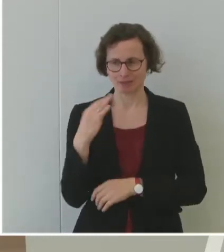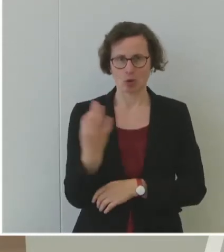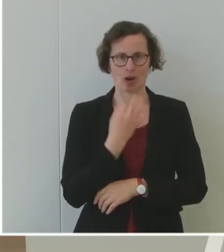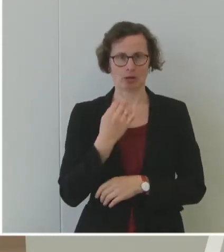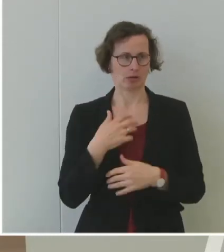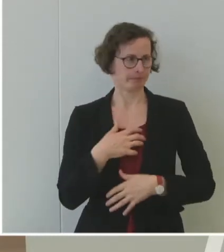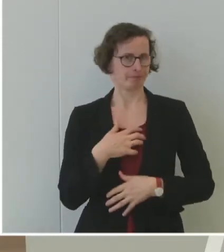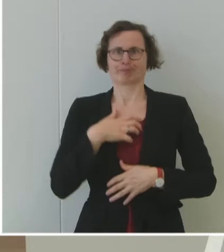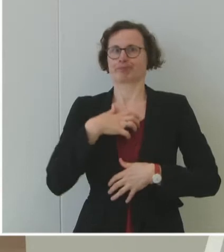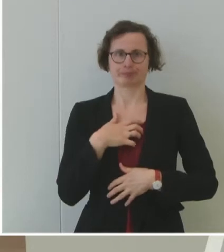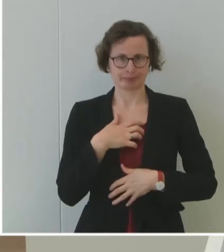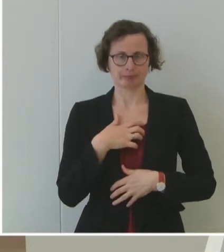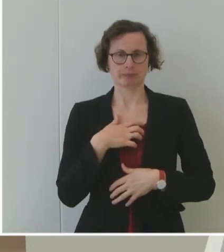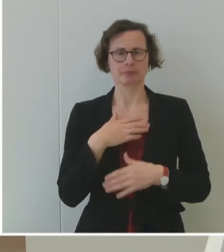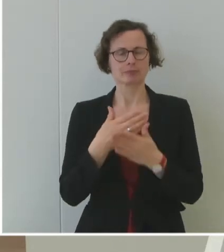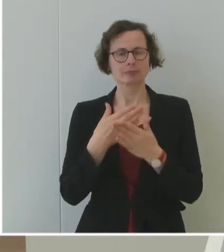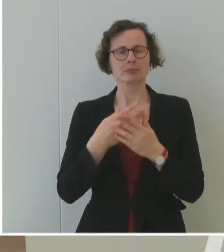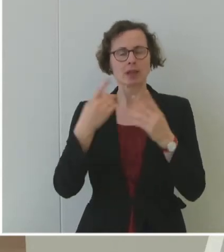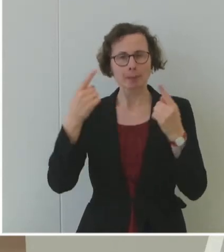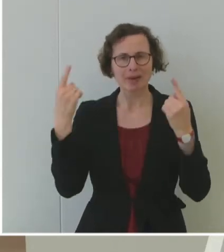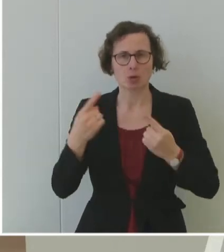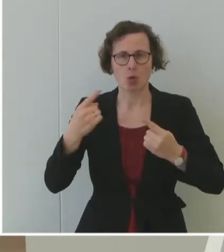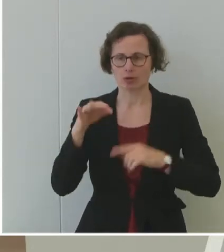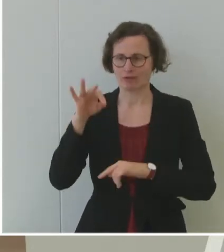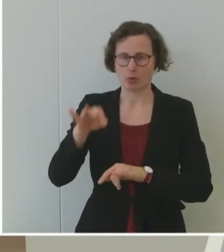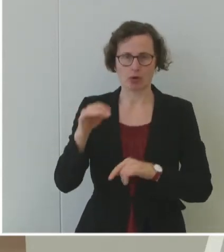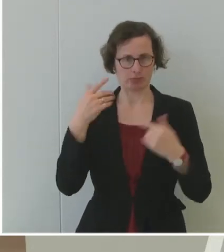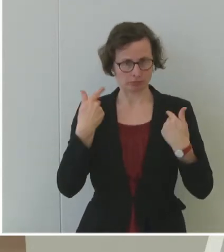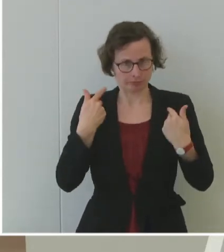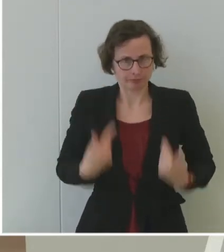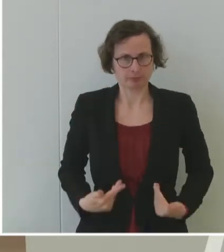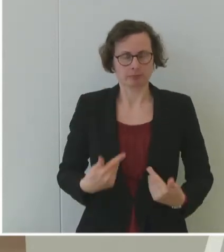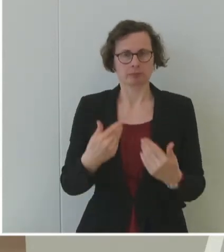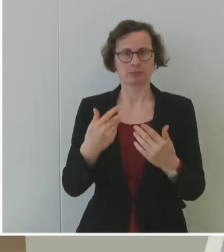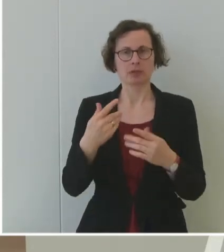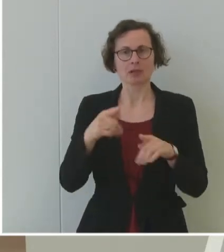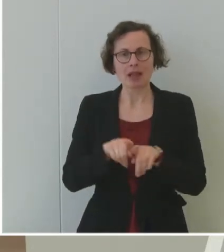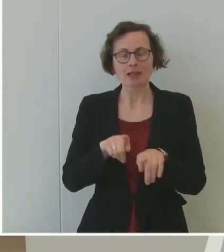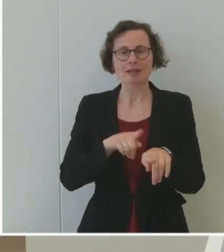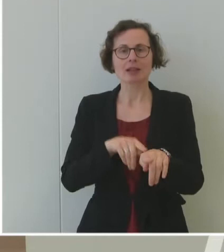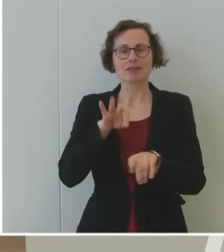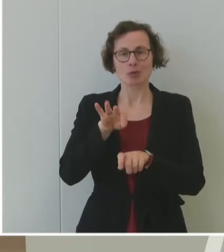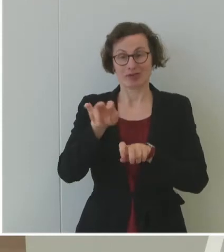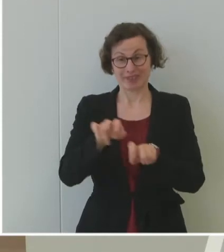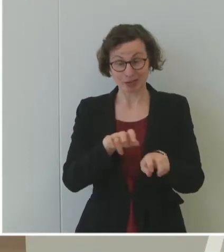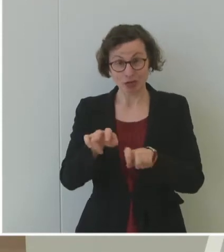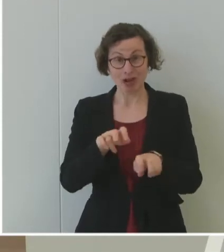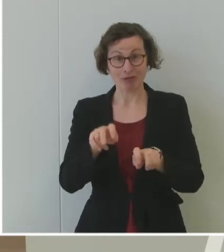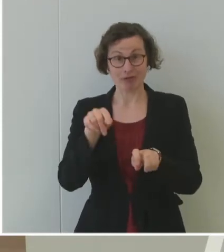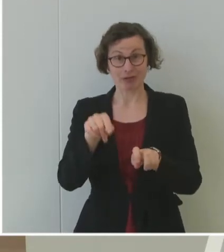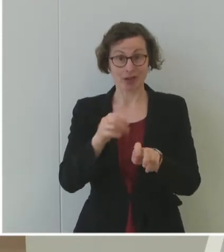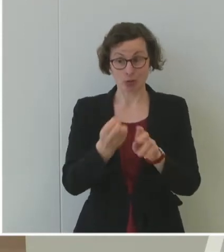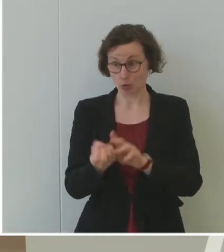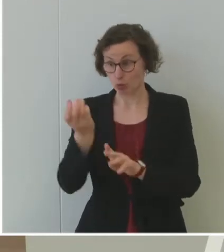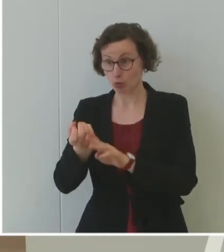erwischt. Und damit ist sie nicht nur eine Bedrohung für Leib und Leben der Menschen in diesem Land, sondern sie ist auch eine Gefahr für unser wirtschaftliches,